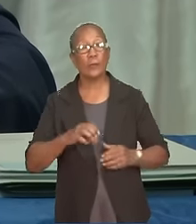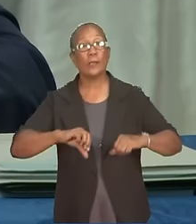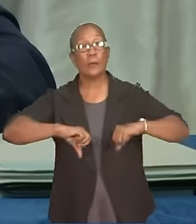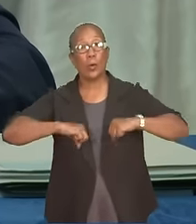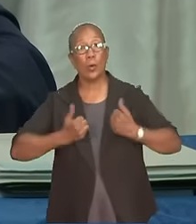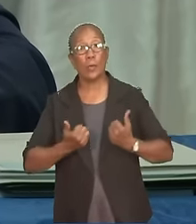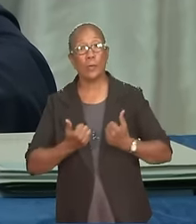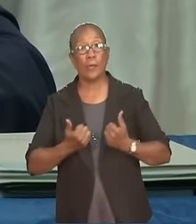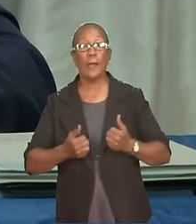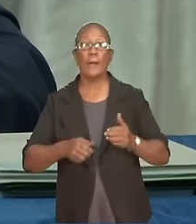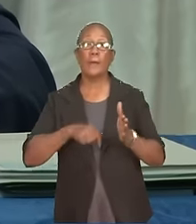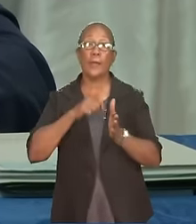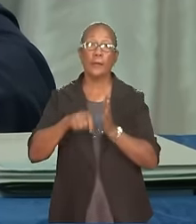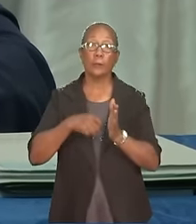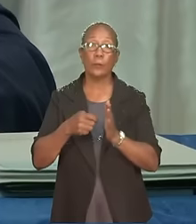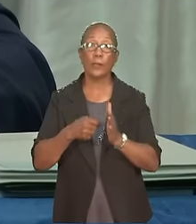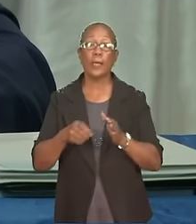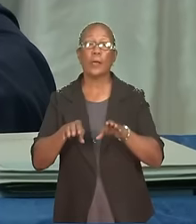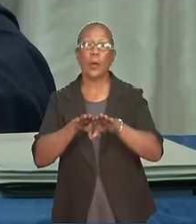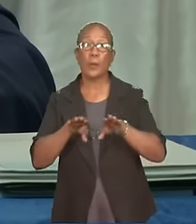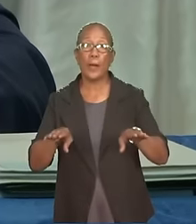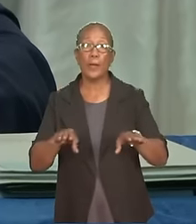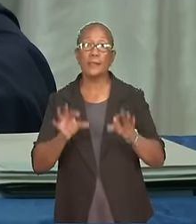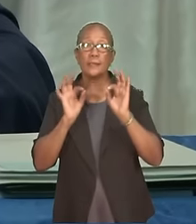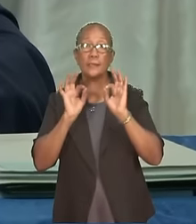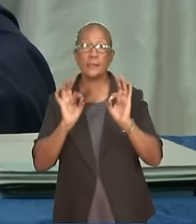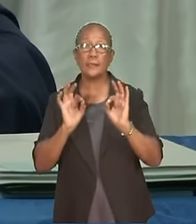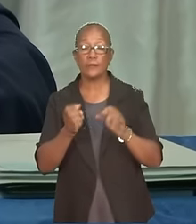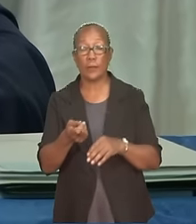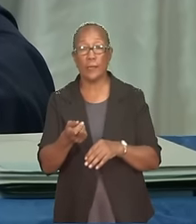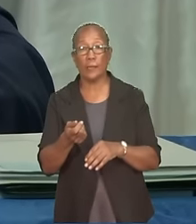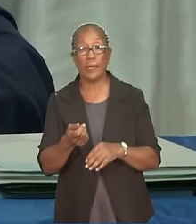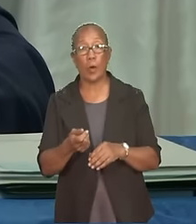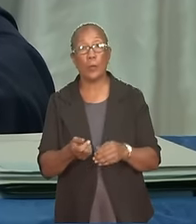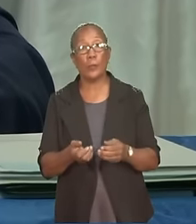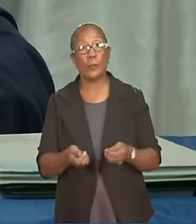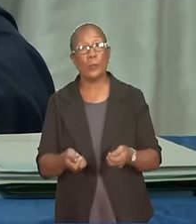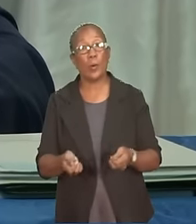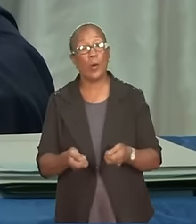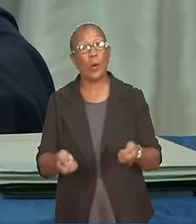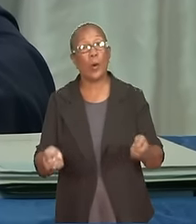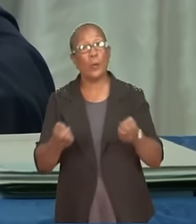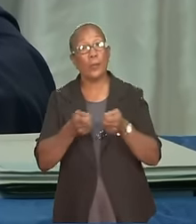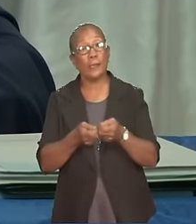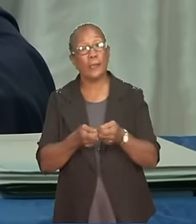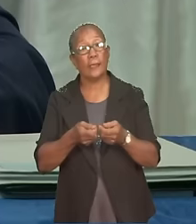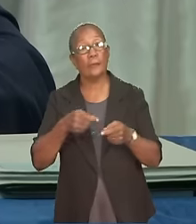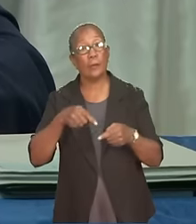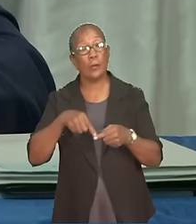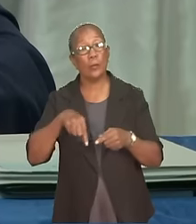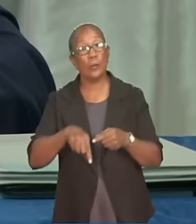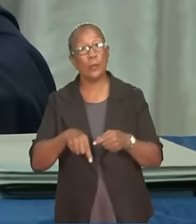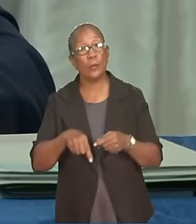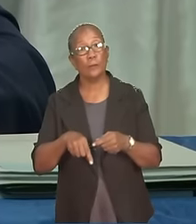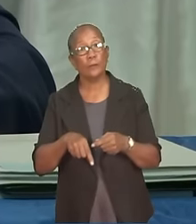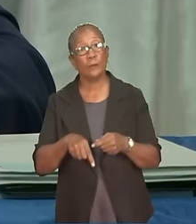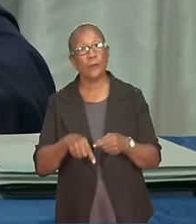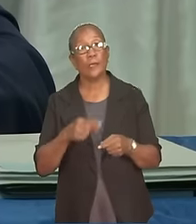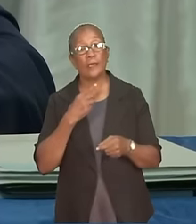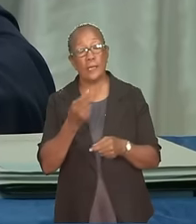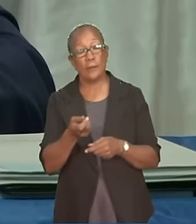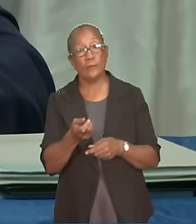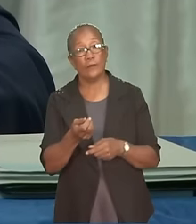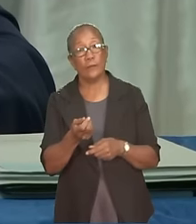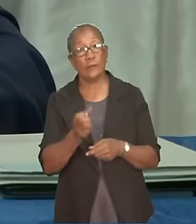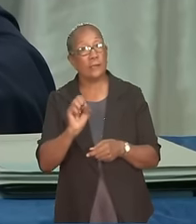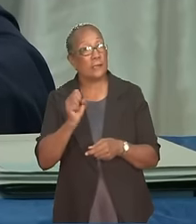met het project op basis van design, build, finance en operate. Maar nu is het dat we de financiering